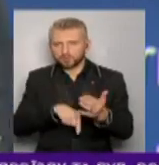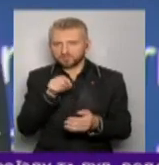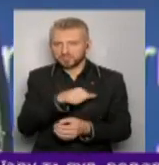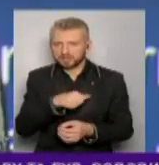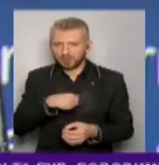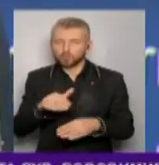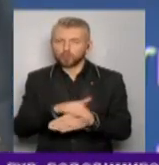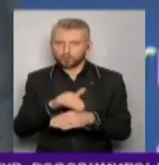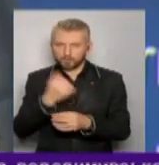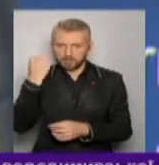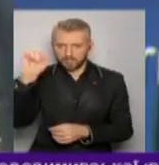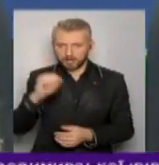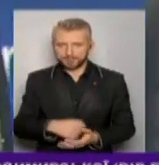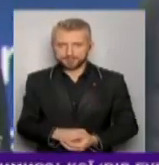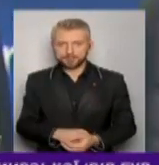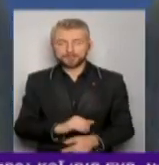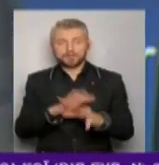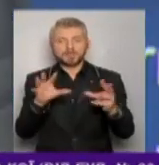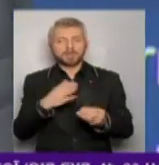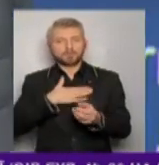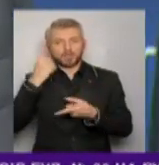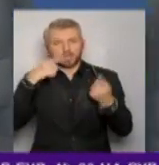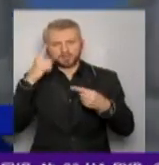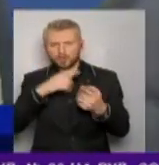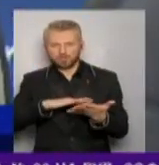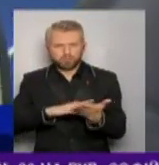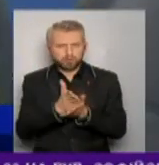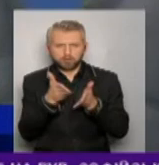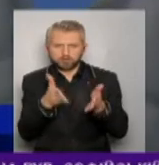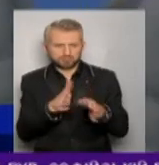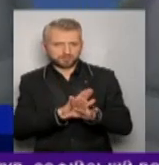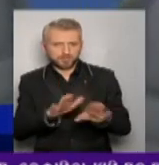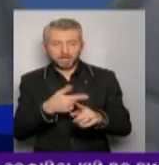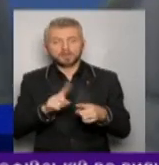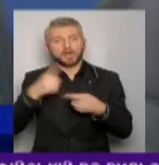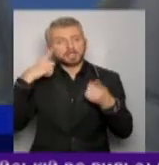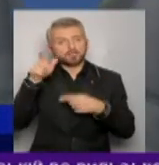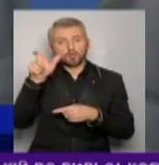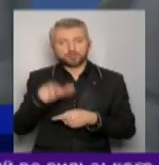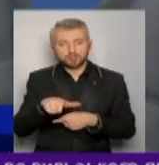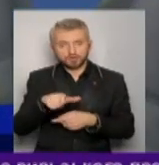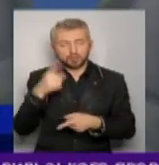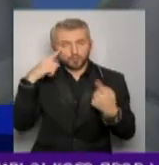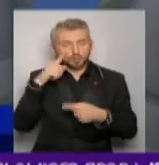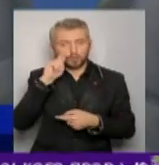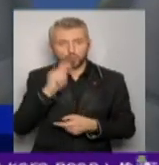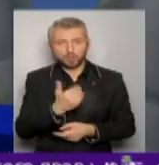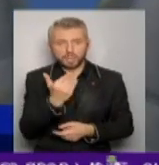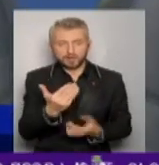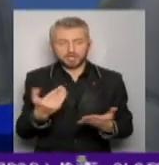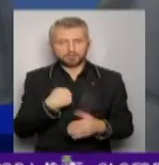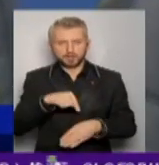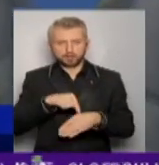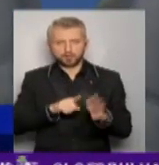таки перемагає. Взагалі моя творчість не політизована, але це творчість українця, яким я почав себе відчувати саме з